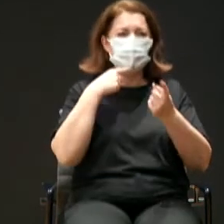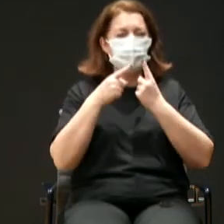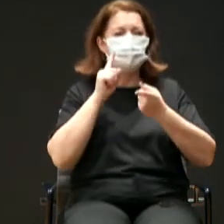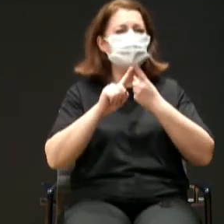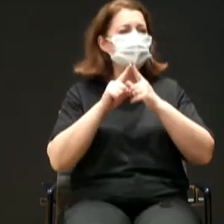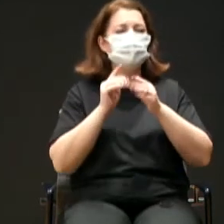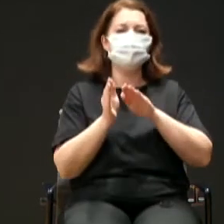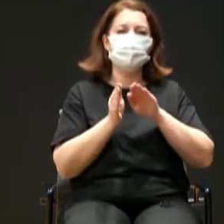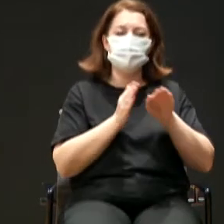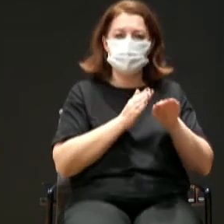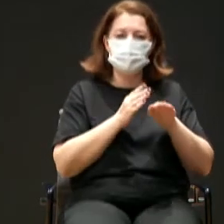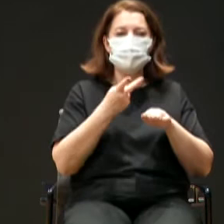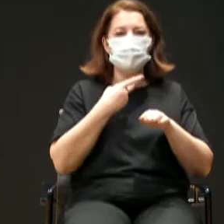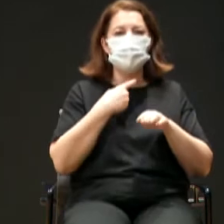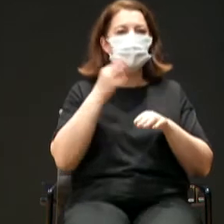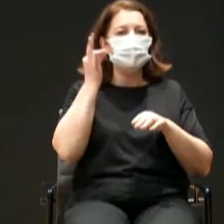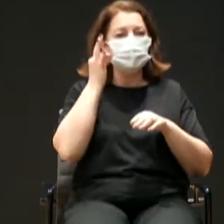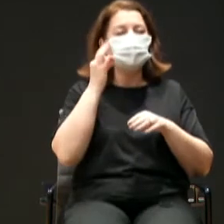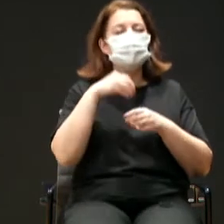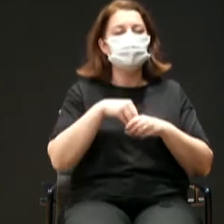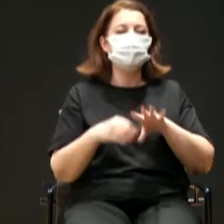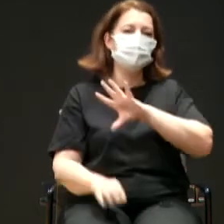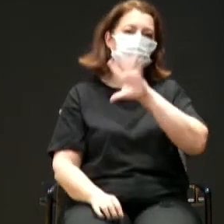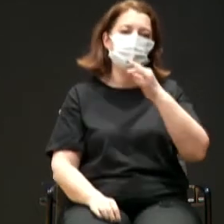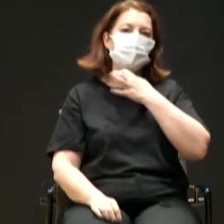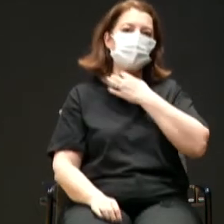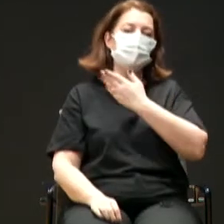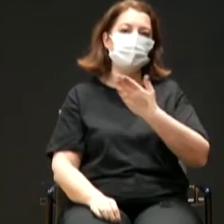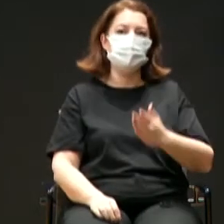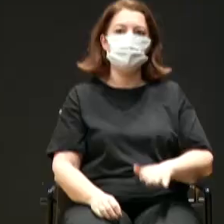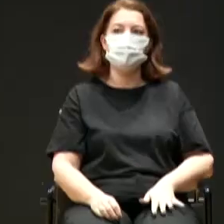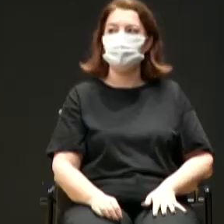bırakın. Beni dinleme nezaketinde bulunduğunuz için teşekkür ediyorum.